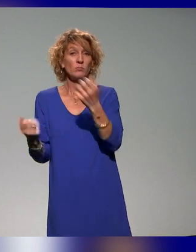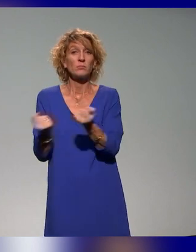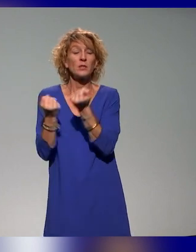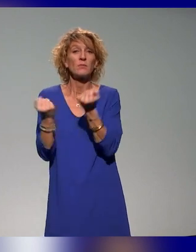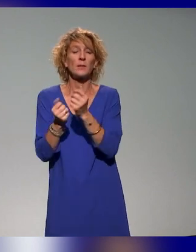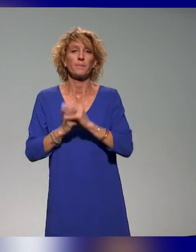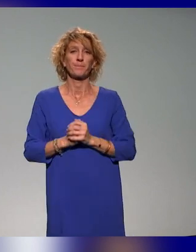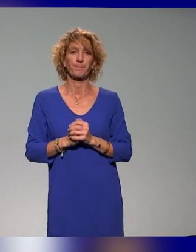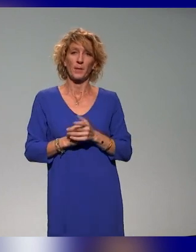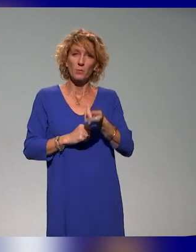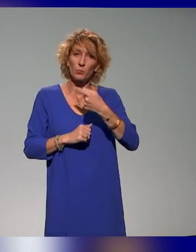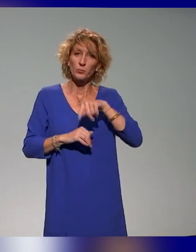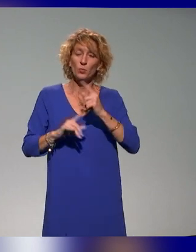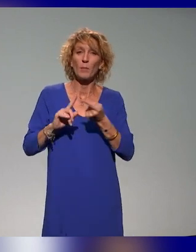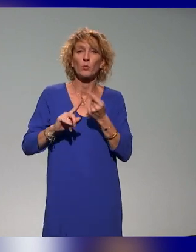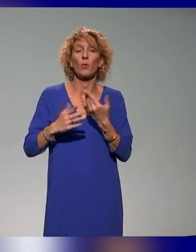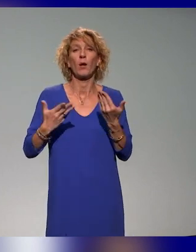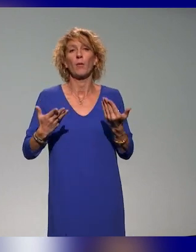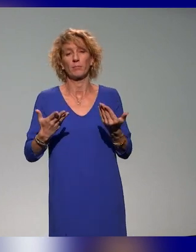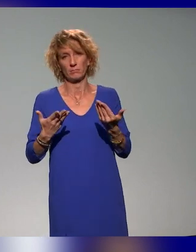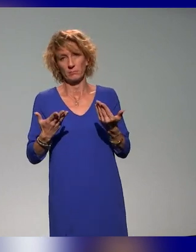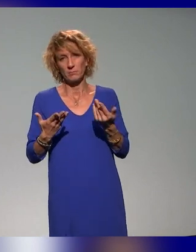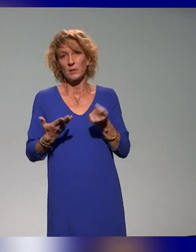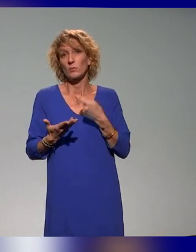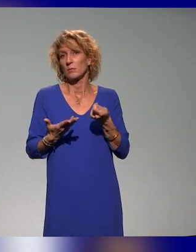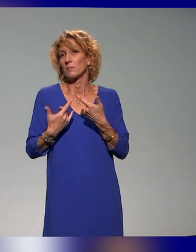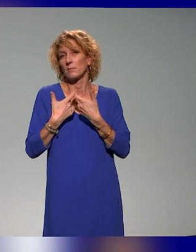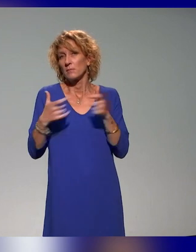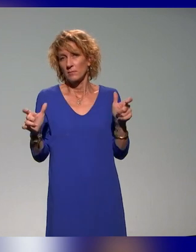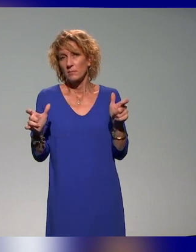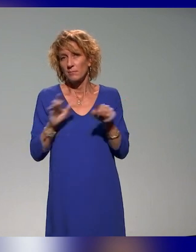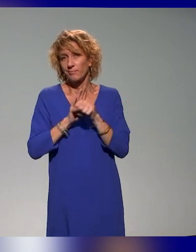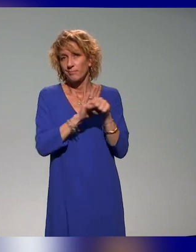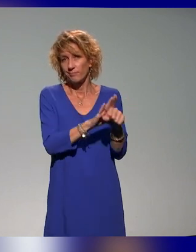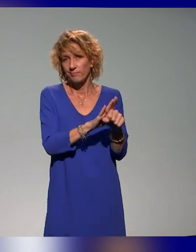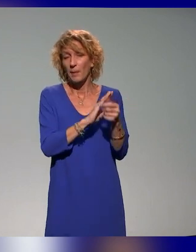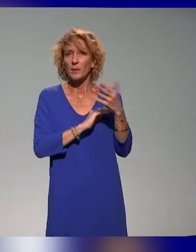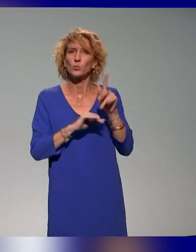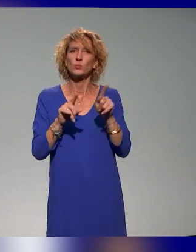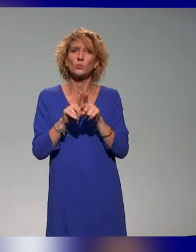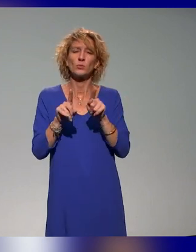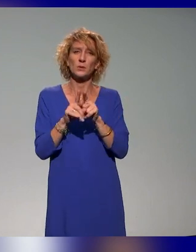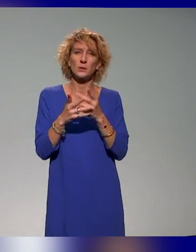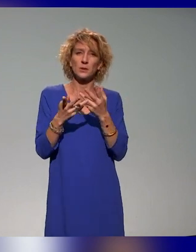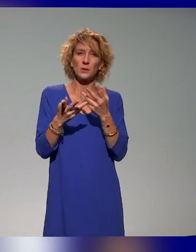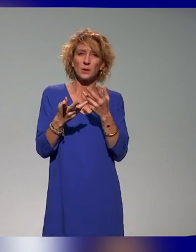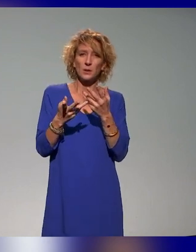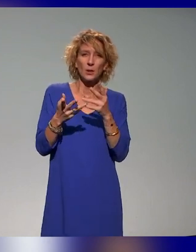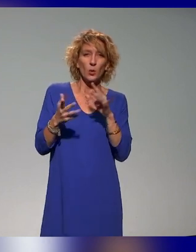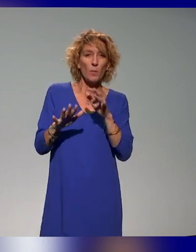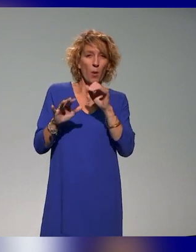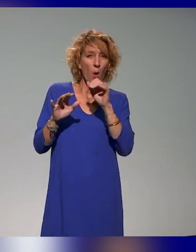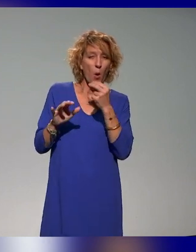ce qui était important pour nous, bon, évidemment, c'était l'accessibilité, mais il y a aussi la notion d'utilisabilité